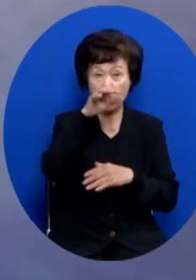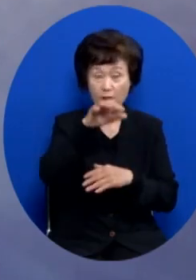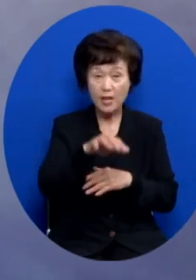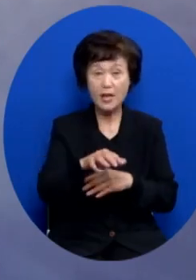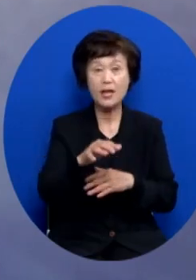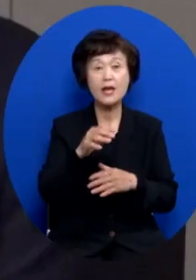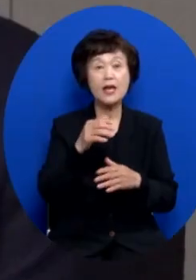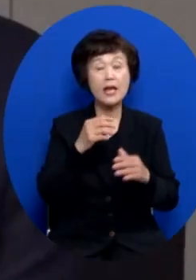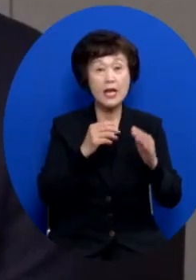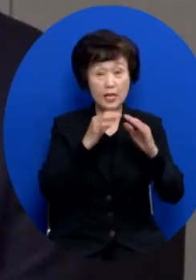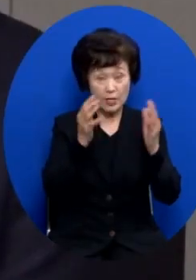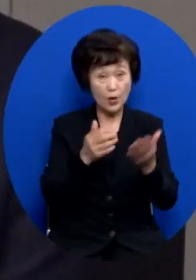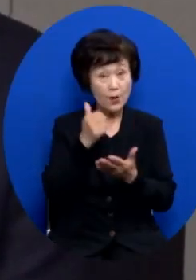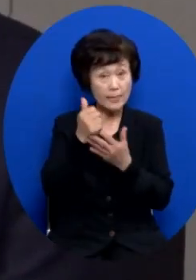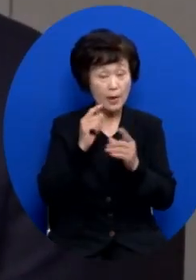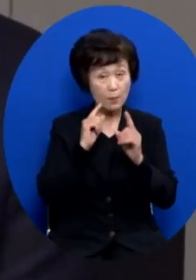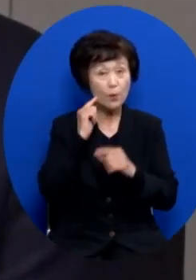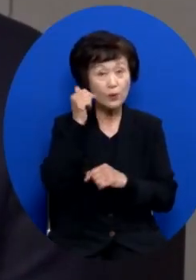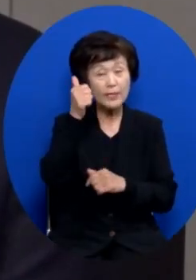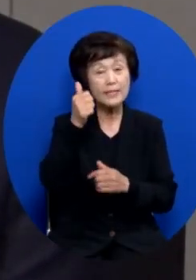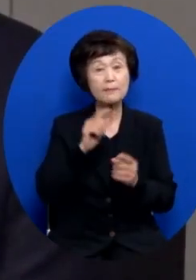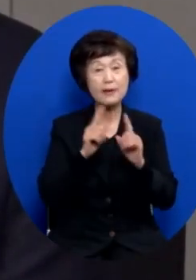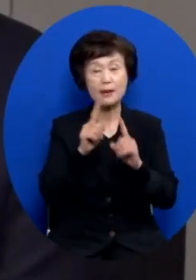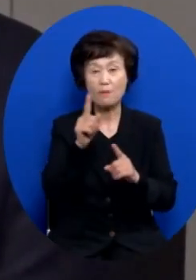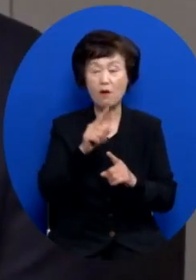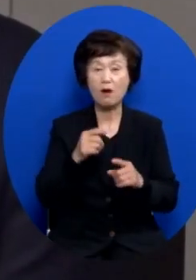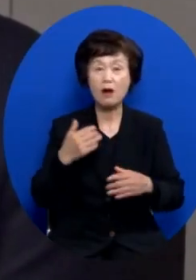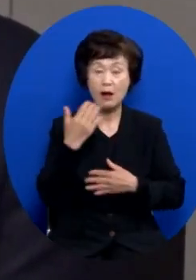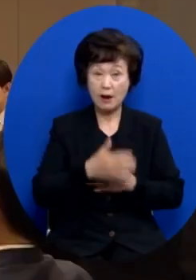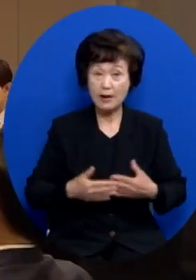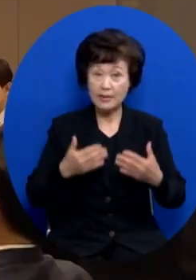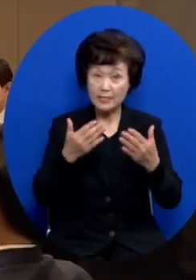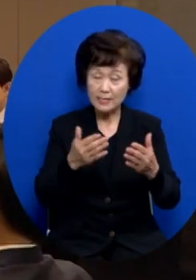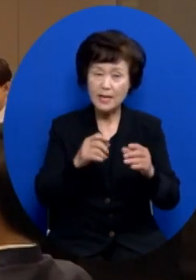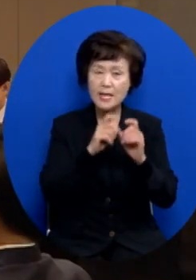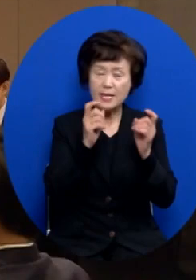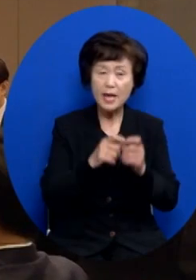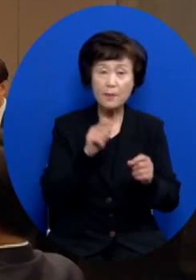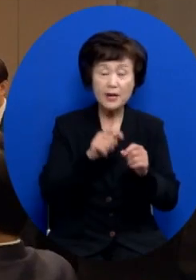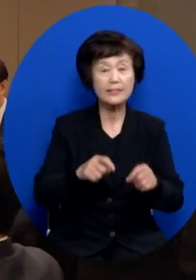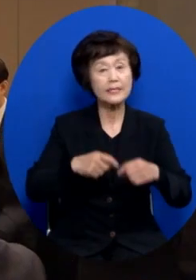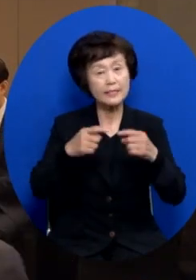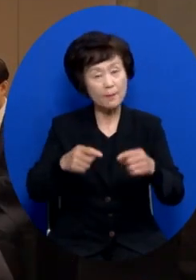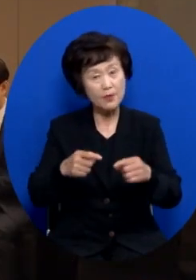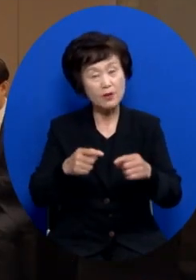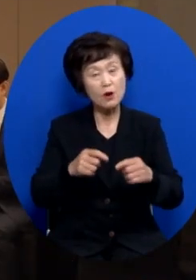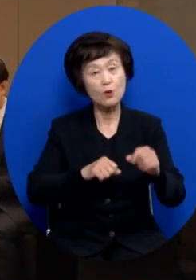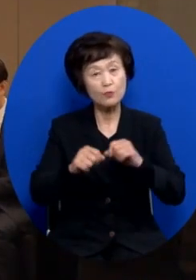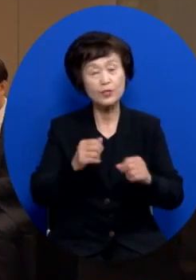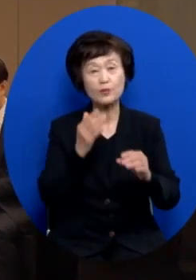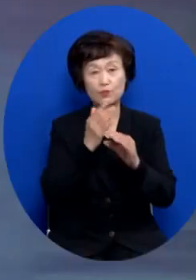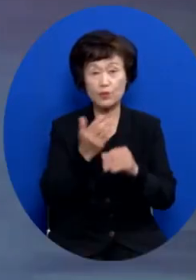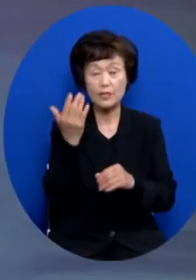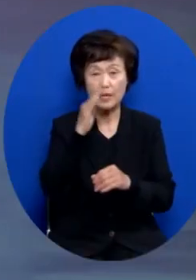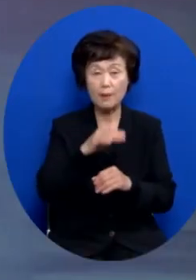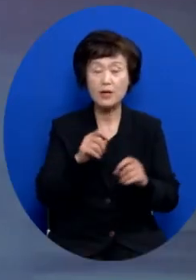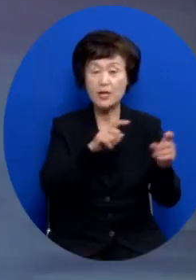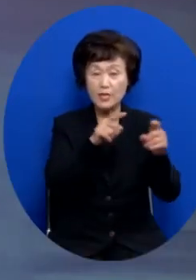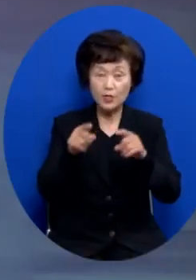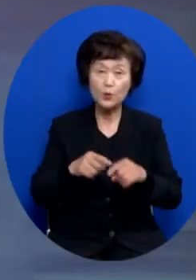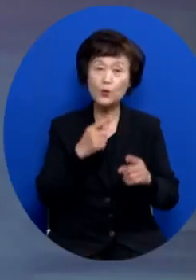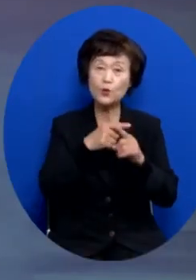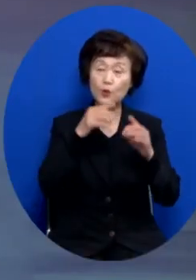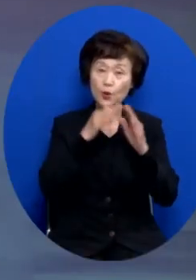공동대회장인 이재훈 목사는 로잔은 선교에 헌신한 개별적 참여자의 움직인 운동이라며 이번 대회에 전국교회의